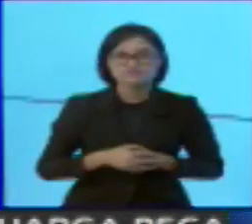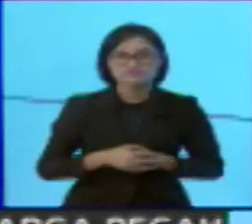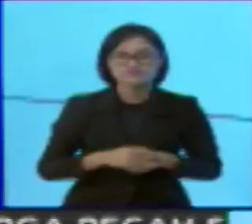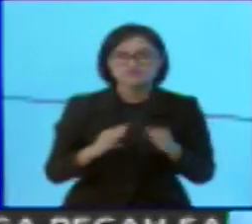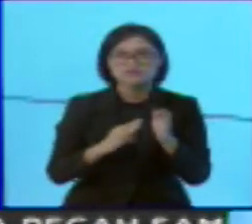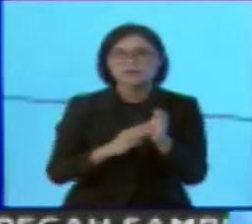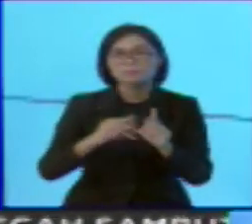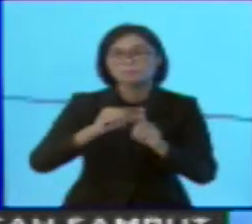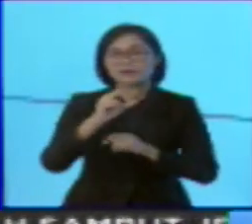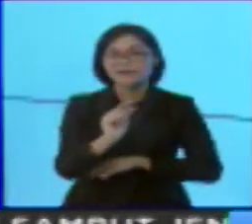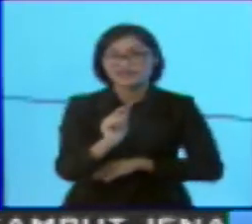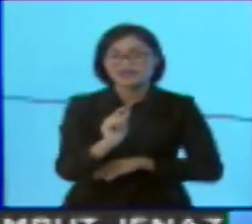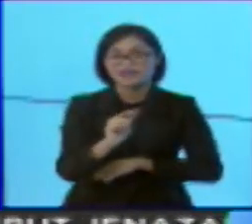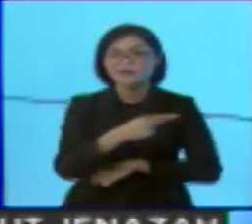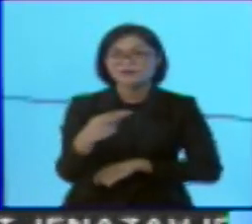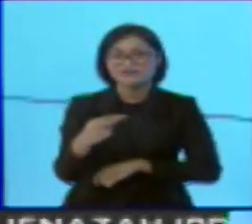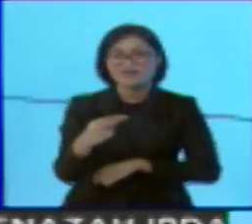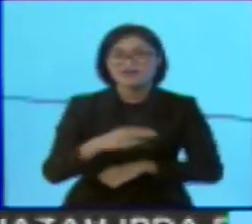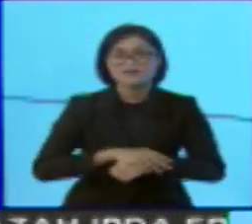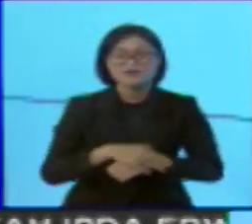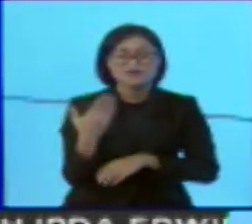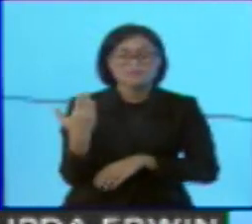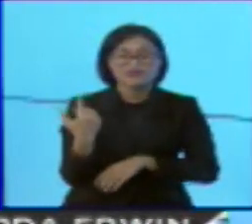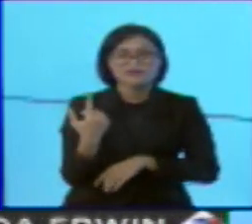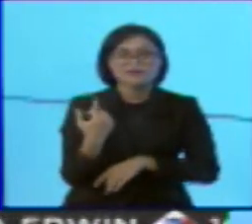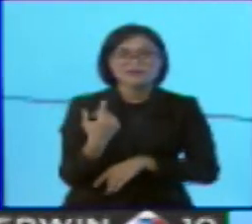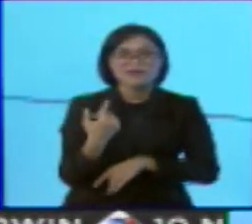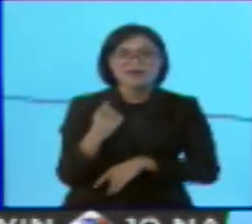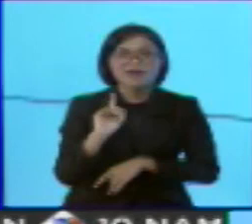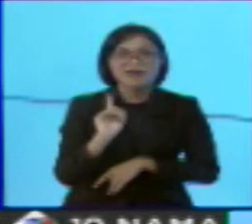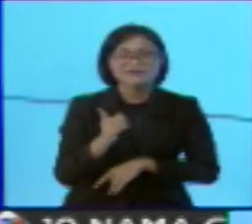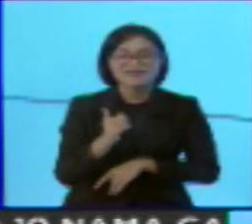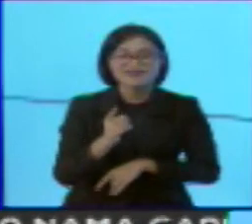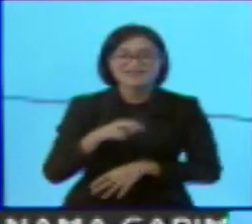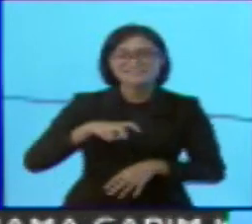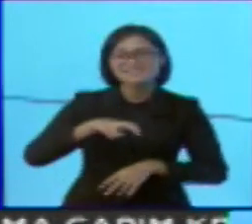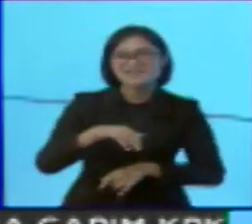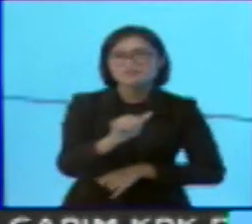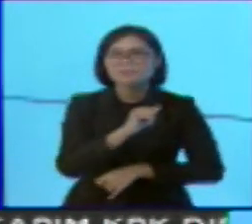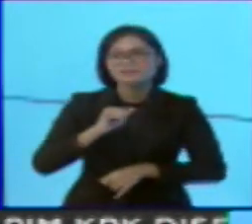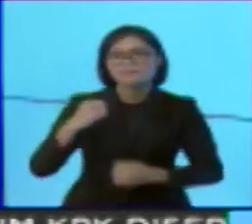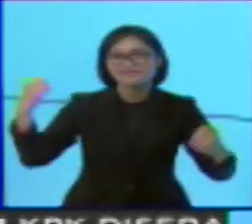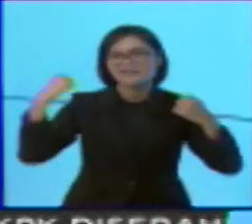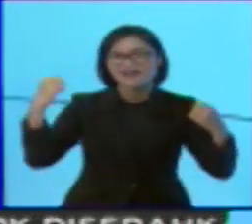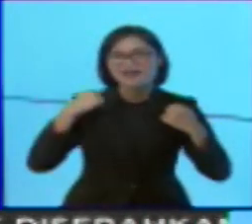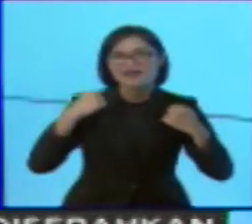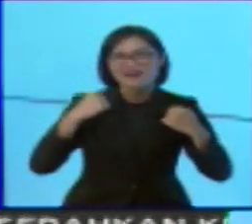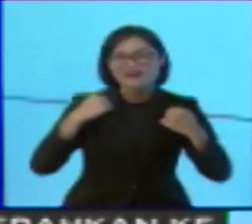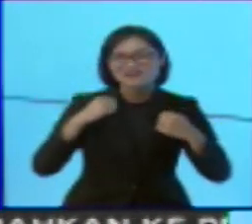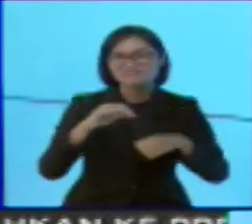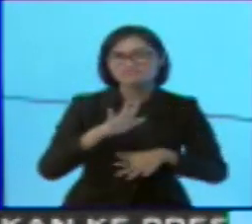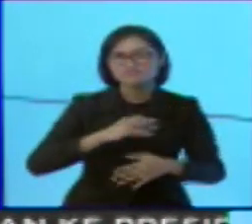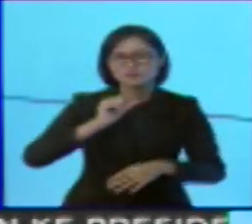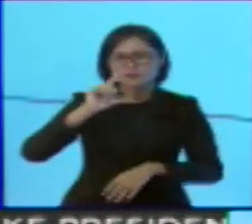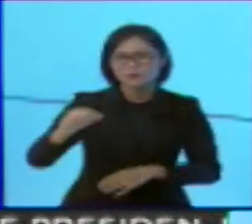Majelis Pemusyawaratan Rakyat Republik Indonesia minggu kemarin gelar Jalan Sehat 4 Pilar sepanjang 5 km.